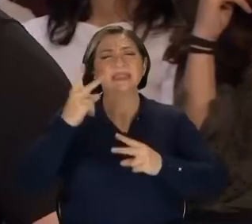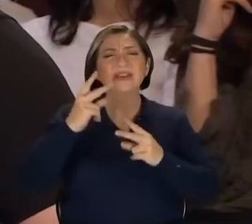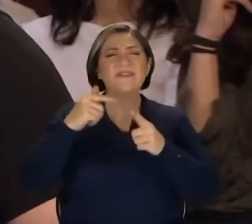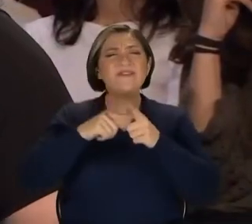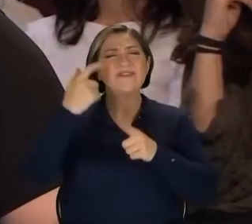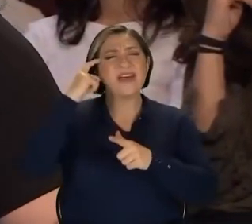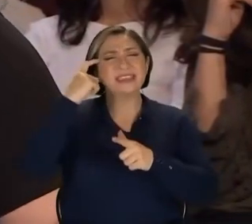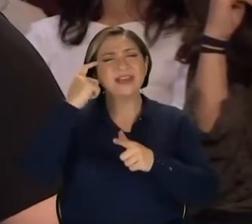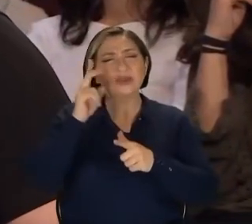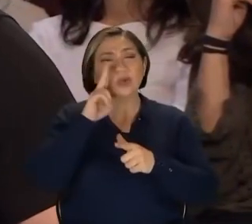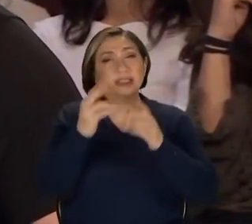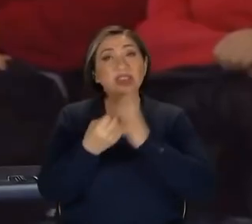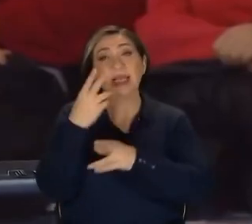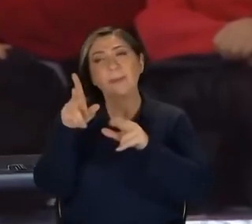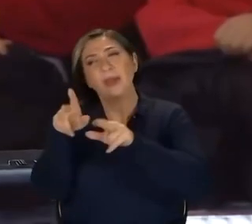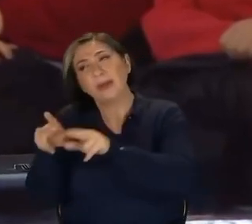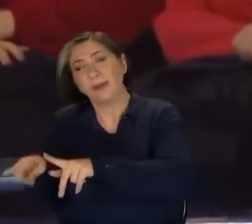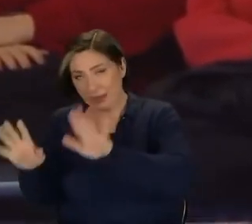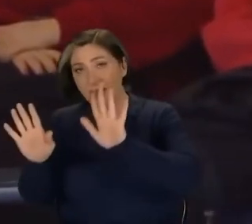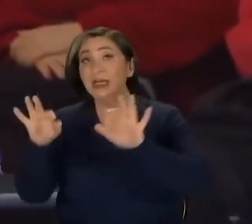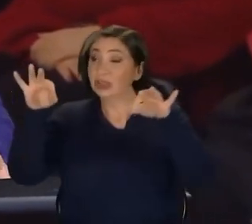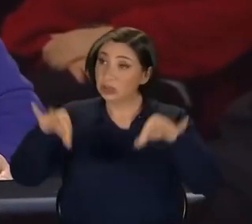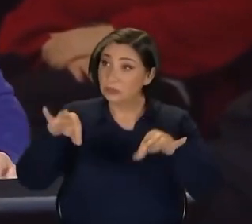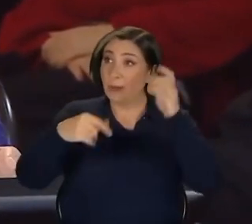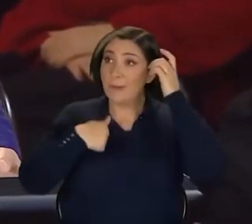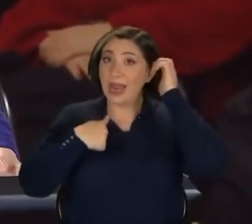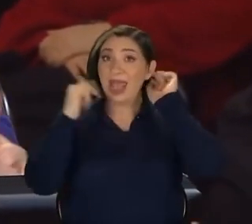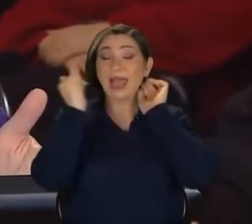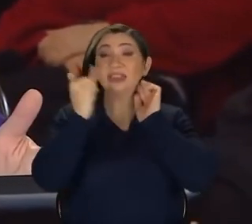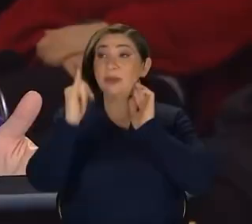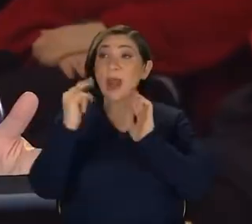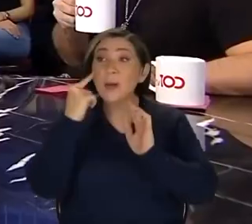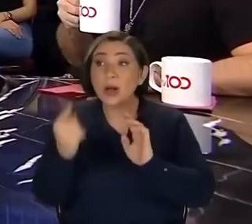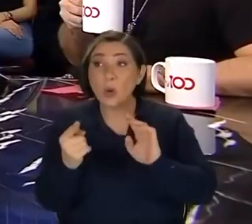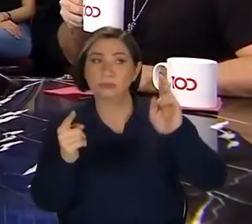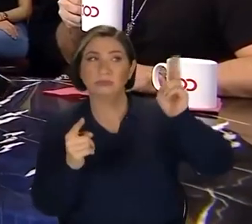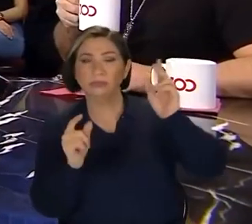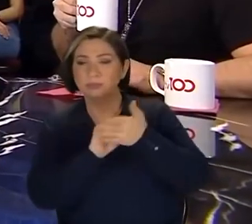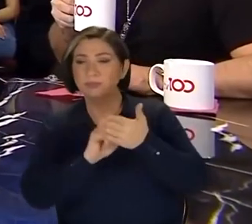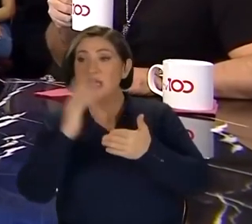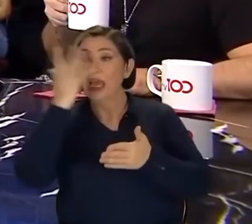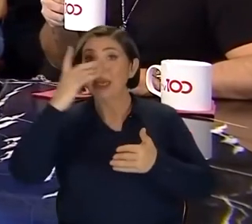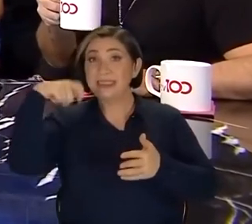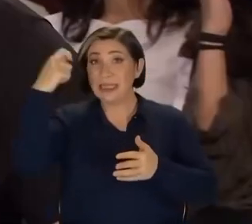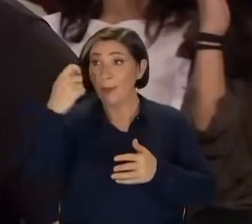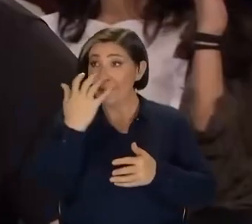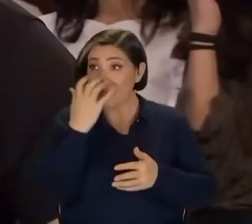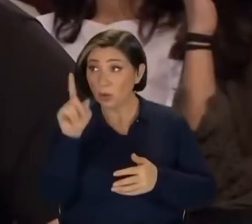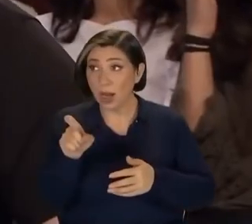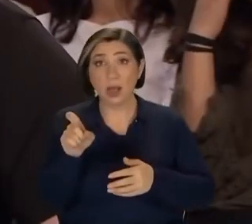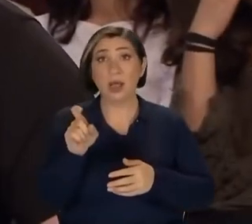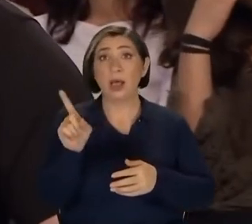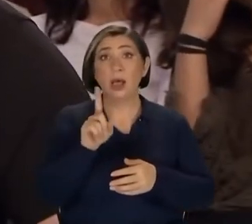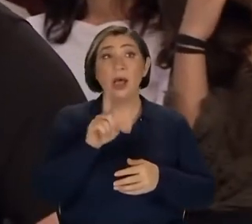sonuçlar çıkarabileceğimiz bir şey olacak falan filan. Şimdi ben eleştirmenlere bakıyorum. Onlar bir kara sinema mı bekliyorlar? Mı?